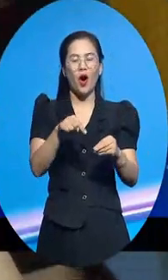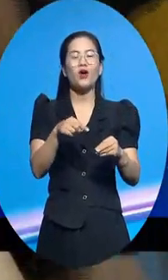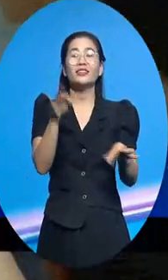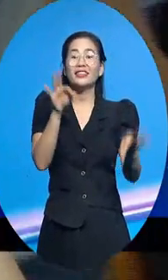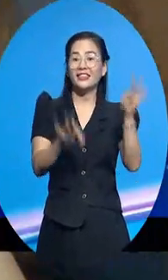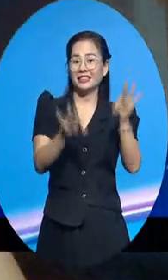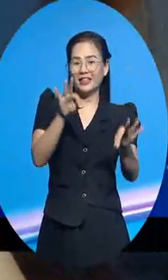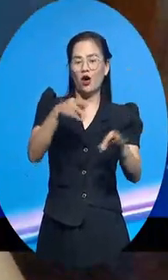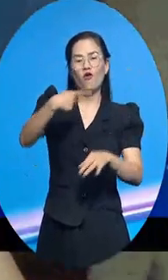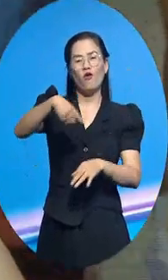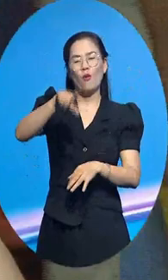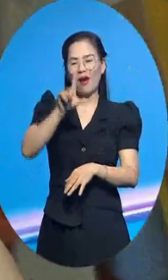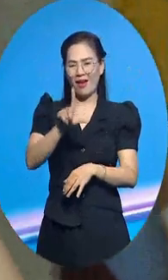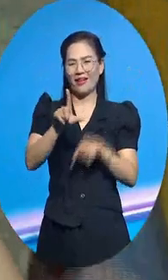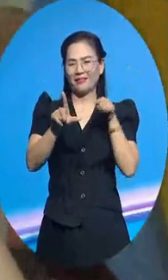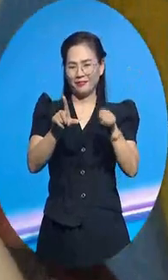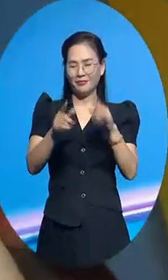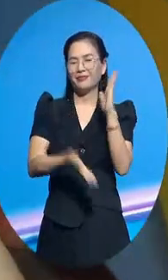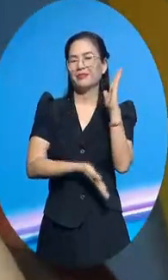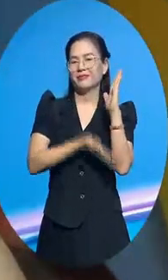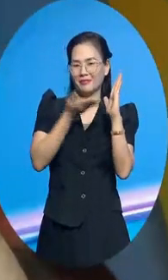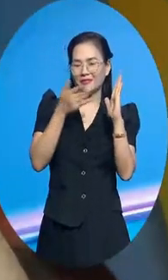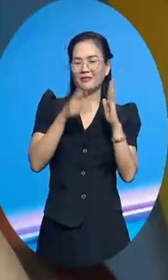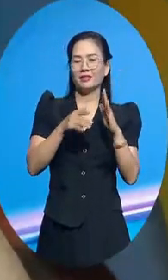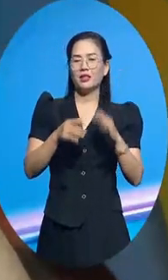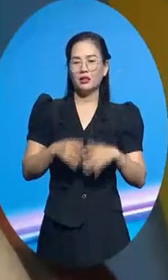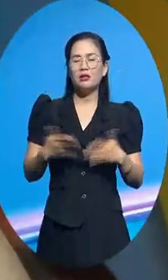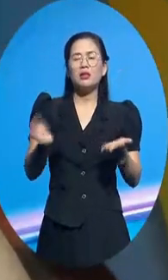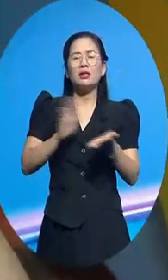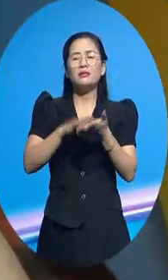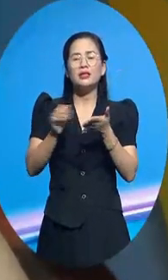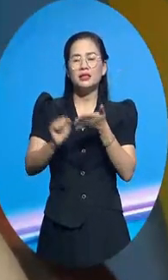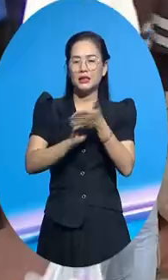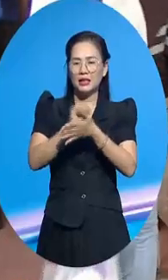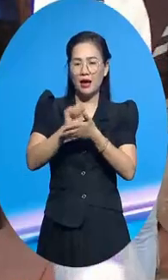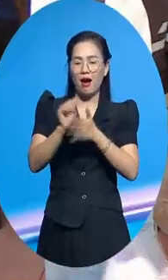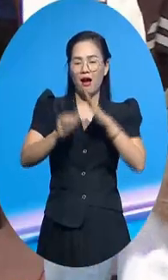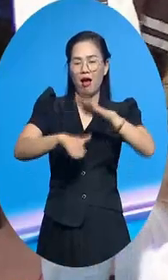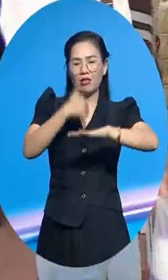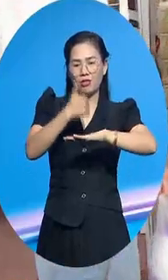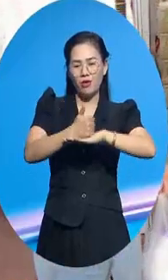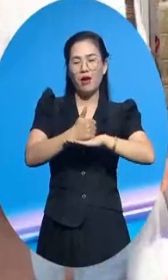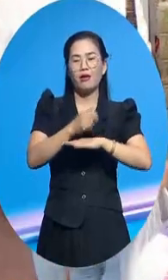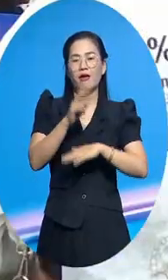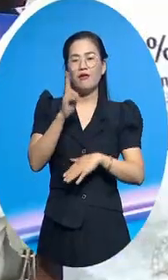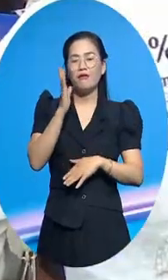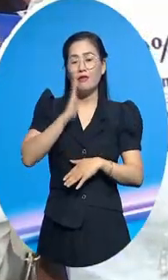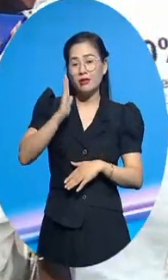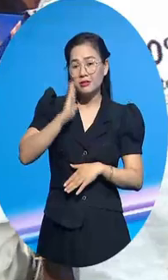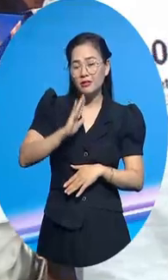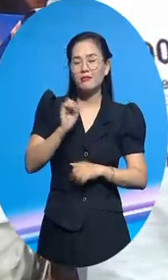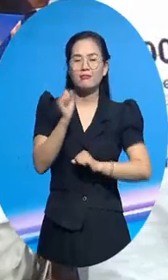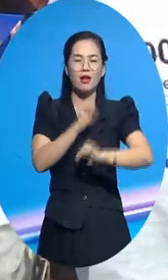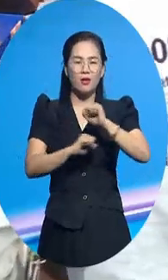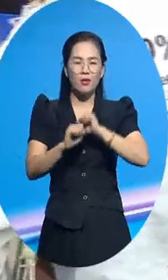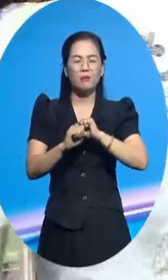viên, lồng ghép đó là hưởng ứng tháng an toàn vệ sinh lao động. Chính điều đó thì các cấp công đoàn